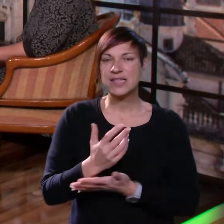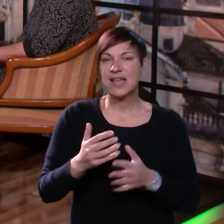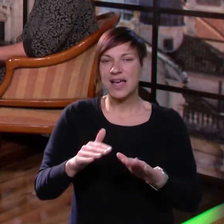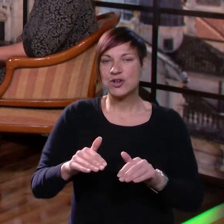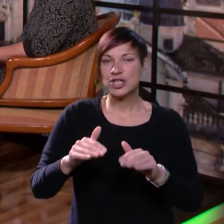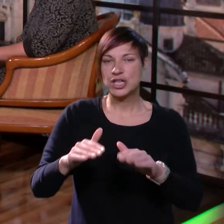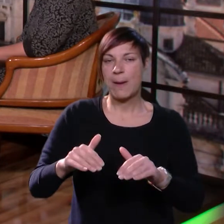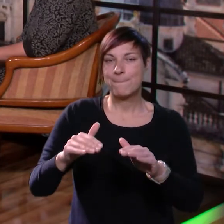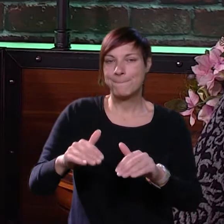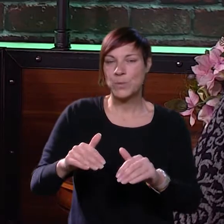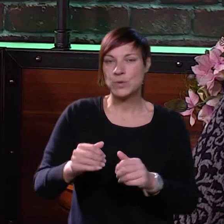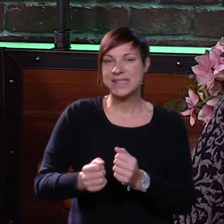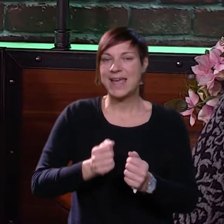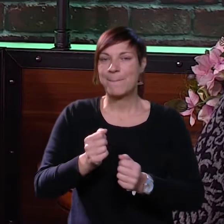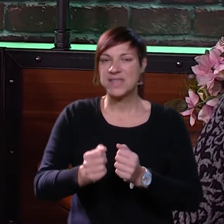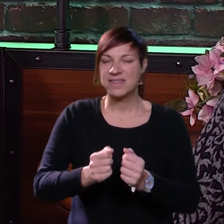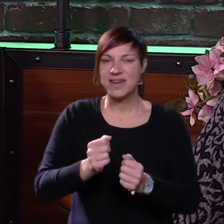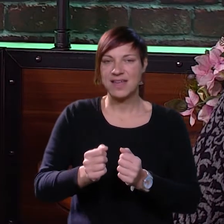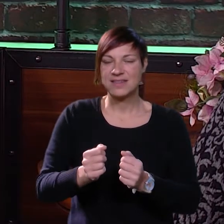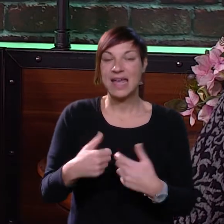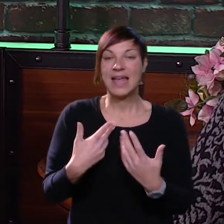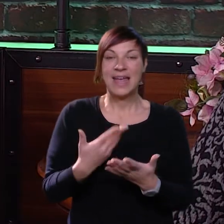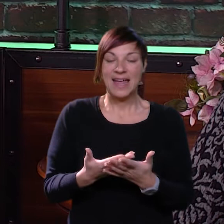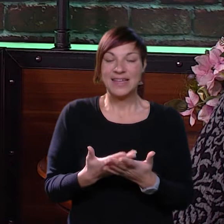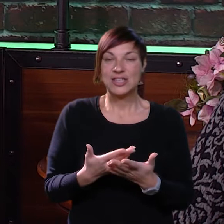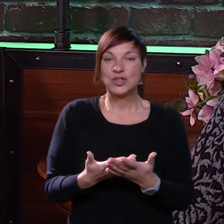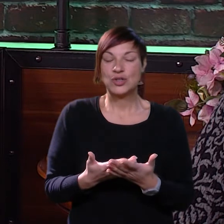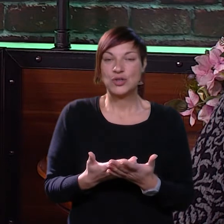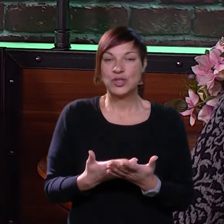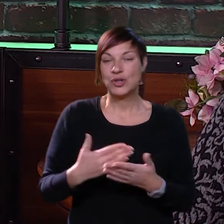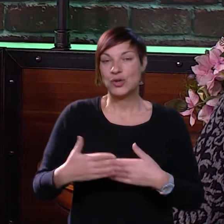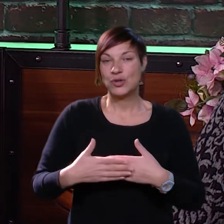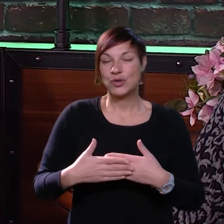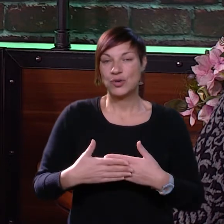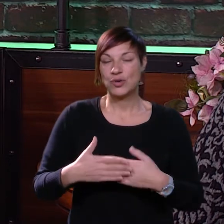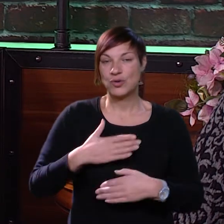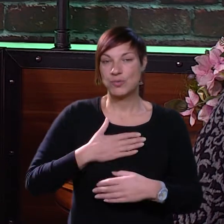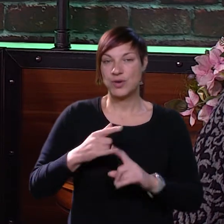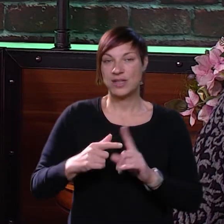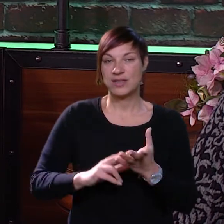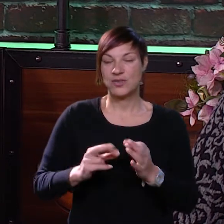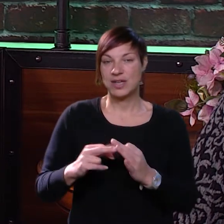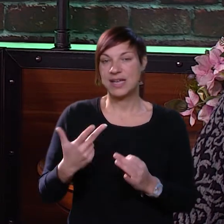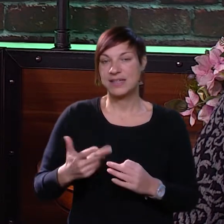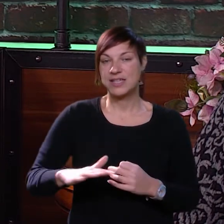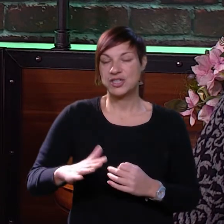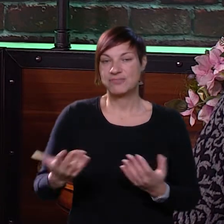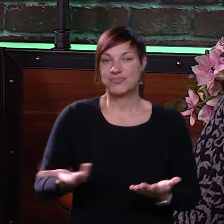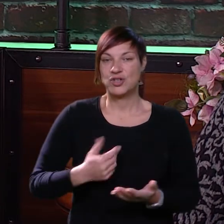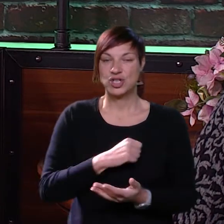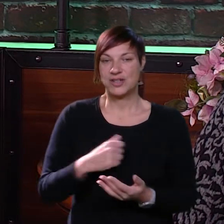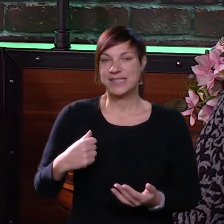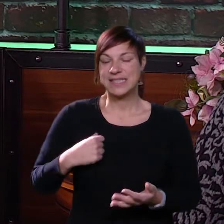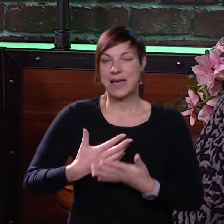će puzat, znači imitirati mu pokret puzanja. A to je ono, kod moje Tonke ili ovog trećeg djeteta,